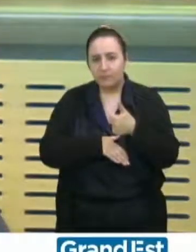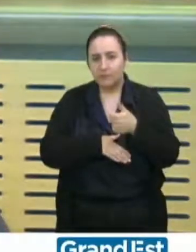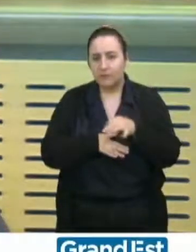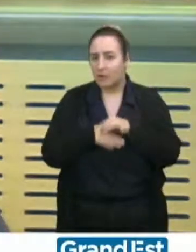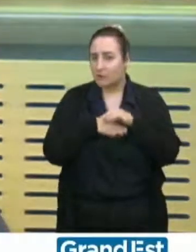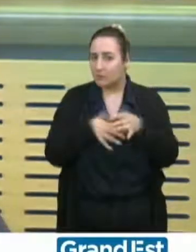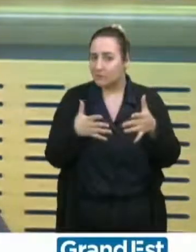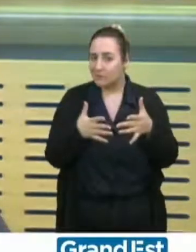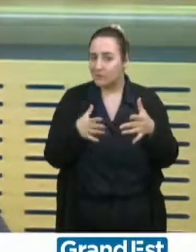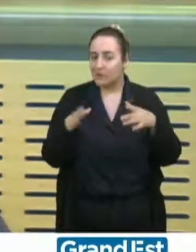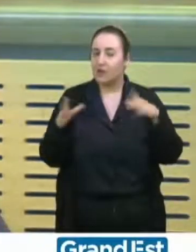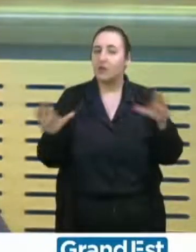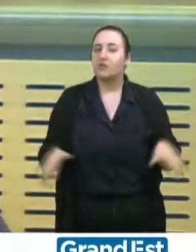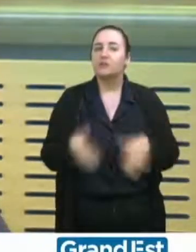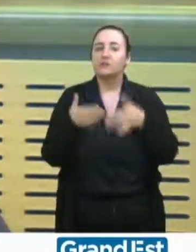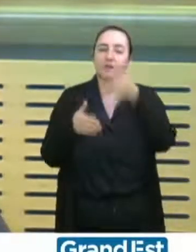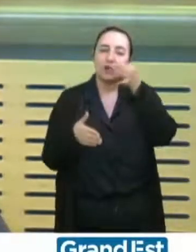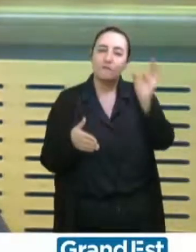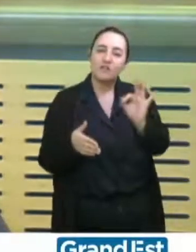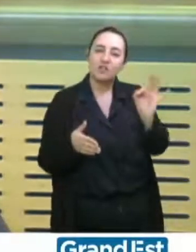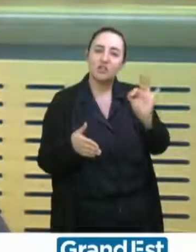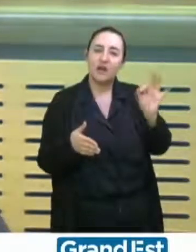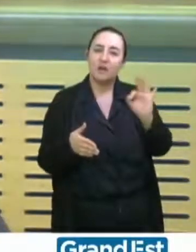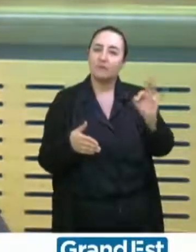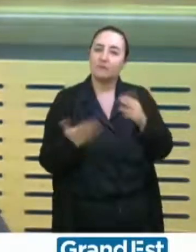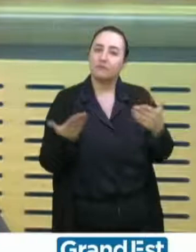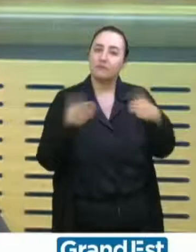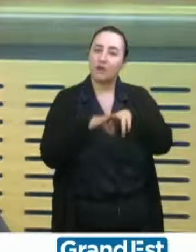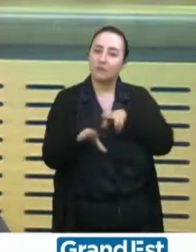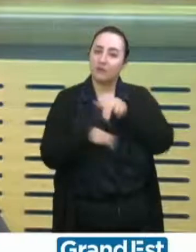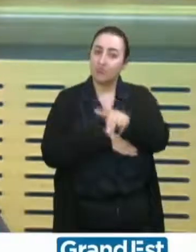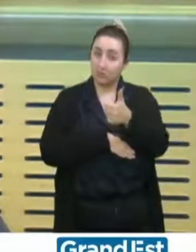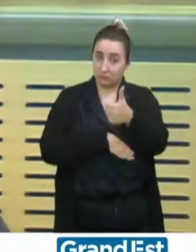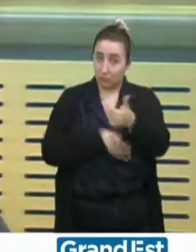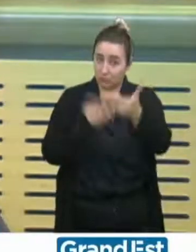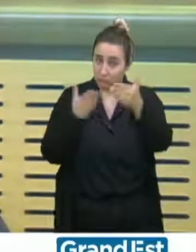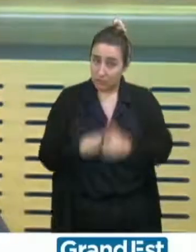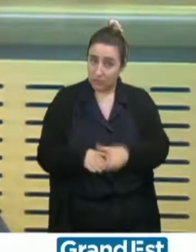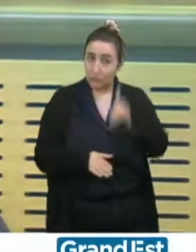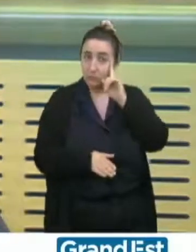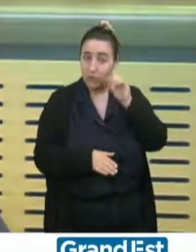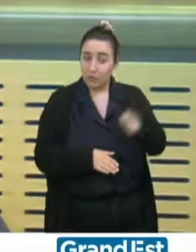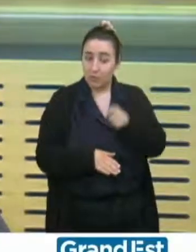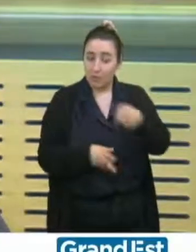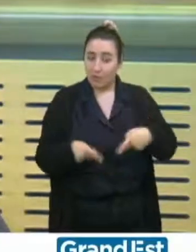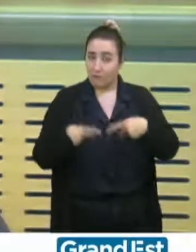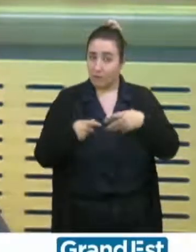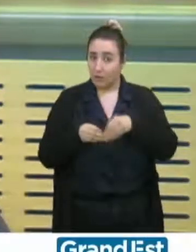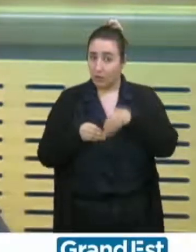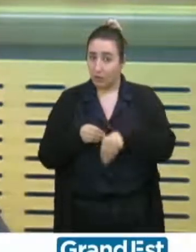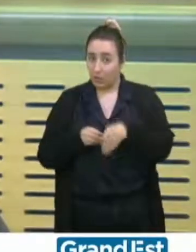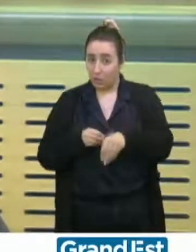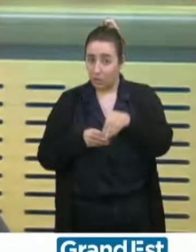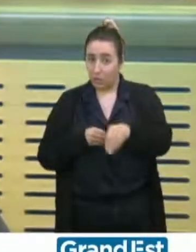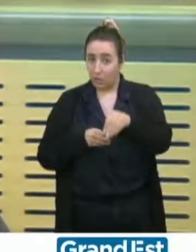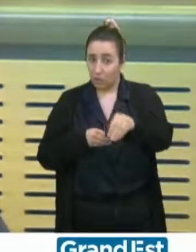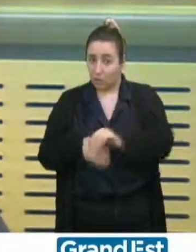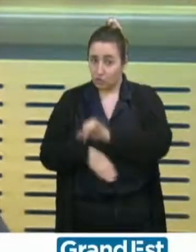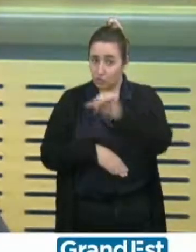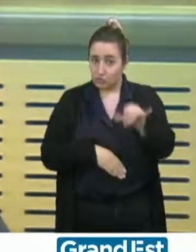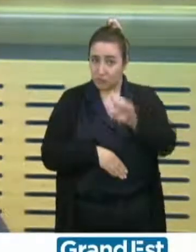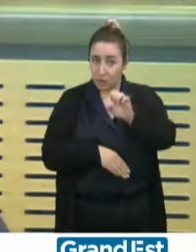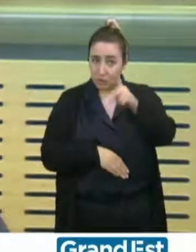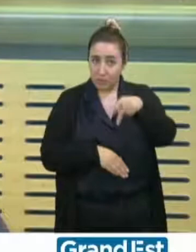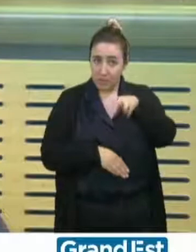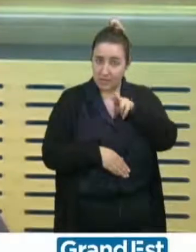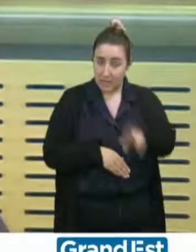de la centrale nucléaire de fessenheim dont la durée de vie pouvait et devait initialement être allongée jusqu'à au moins la mise en service de le p r de